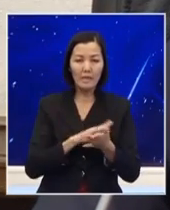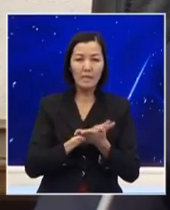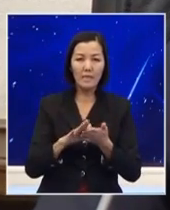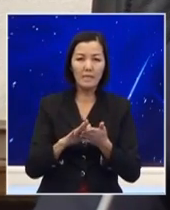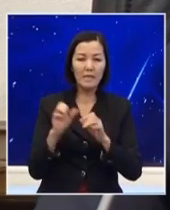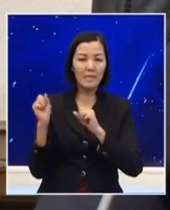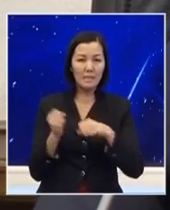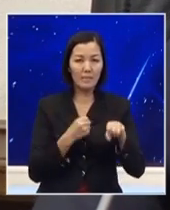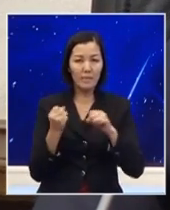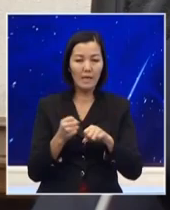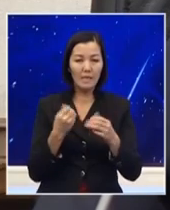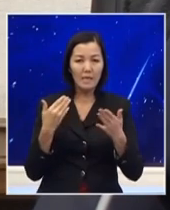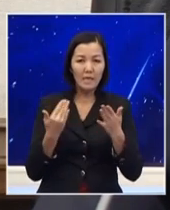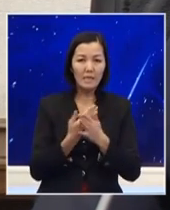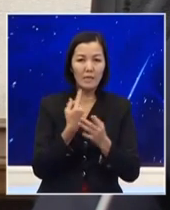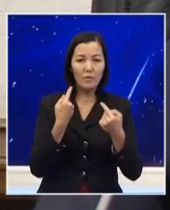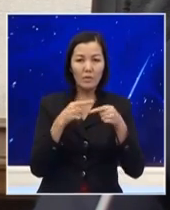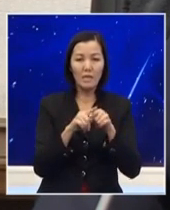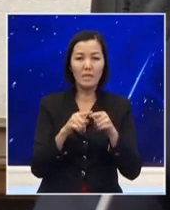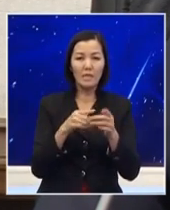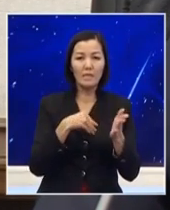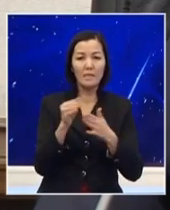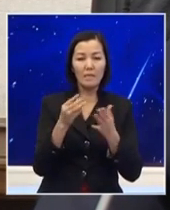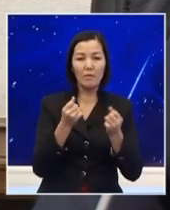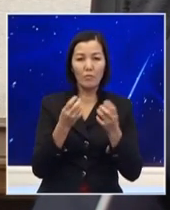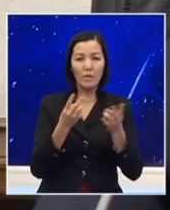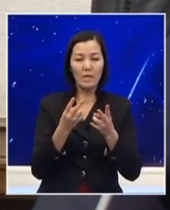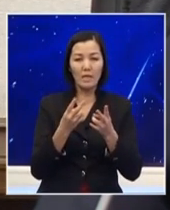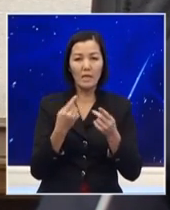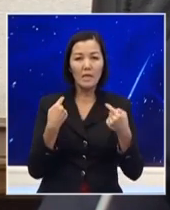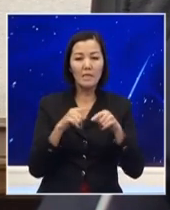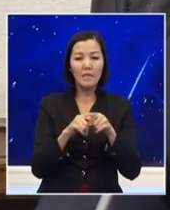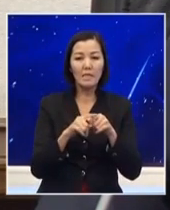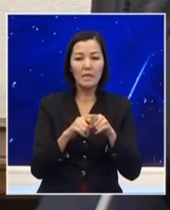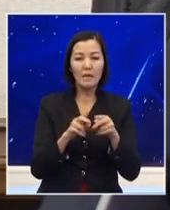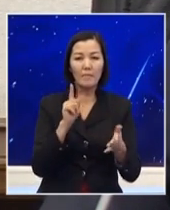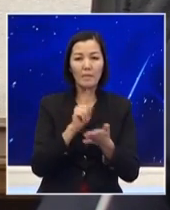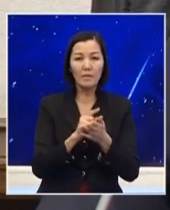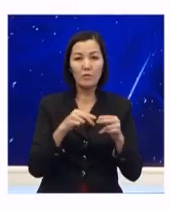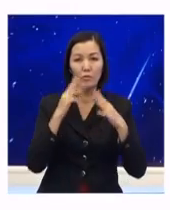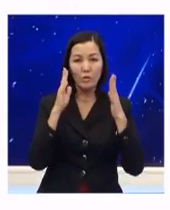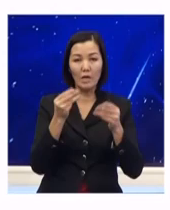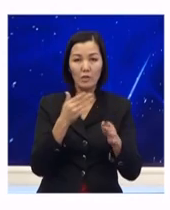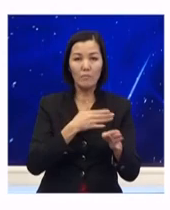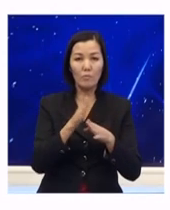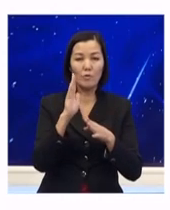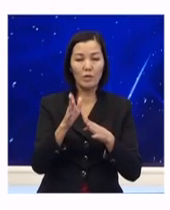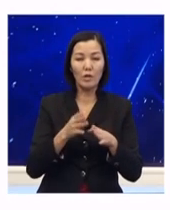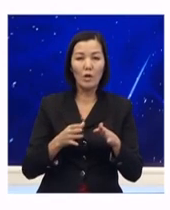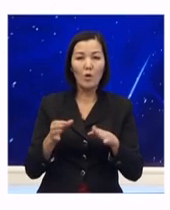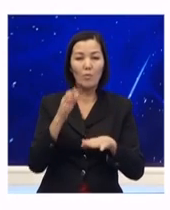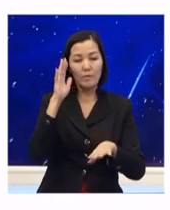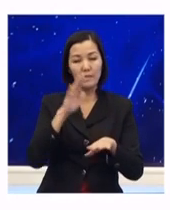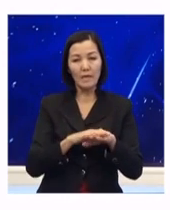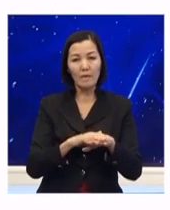сыпыратын техникалардың заманауын қарап, тексеріп жақсысын сатып алыңдар. Техникаға міндетті түрде бөлінеді. Алайда өңір басшысының қала